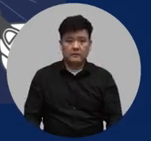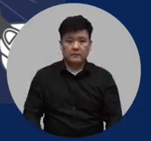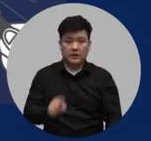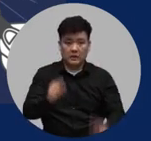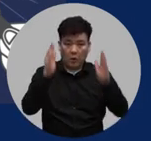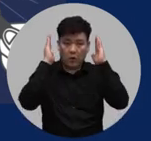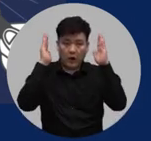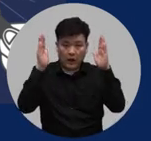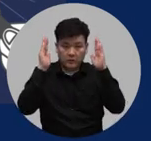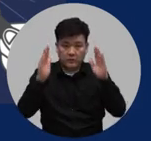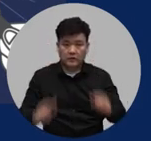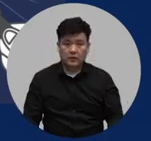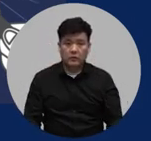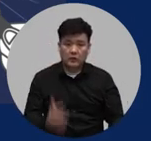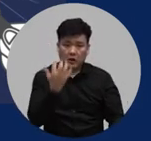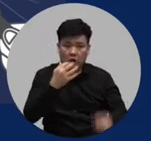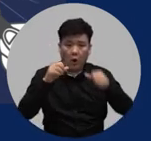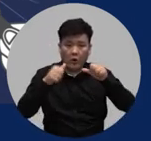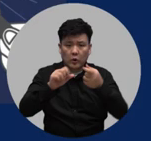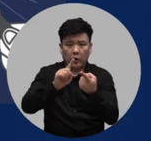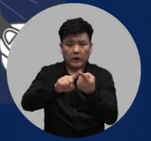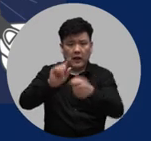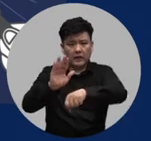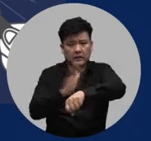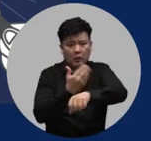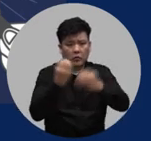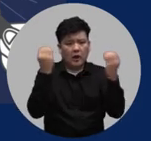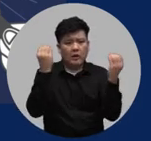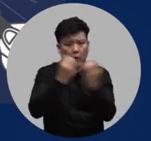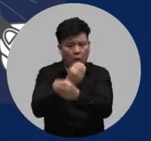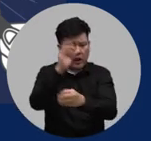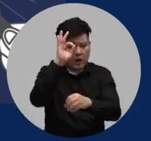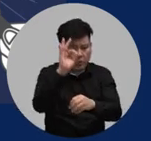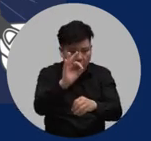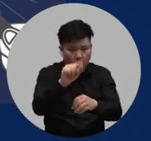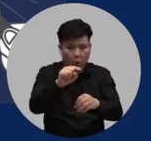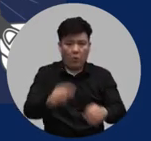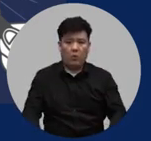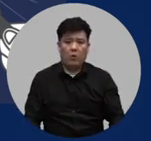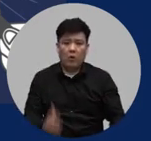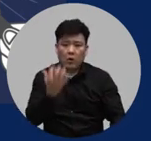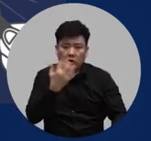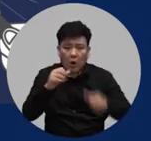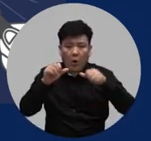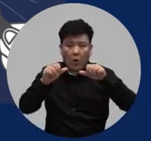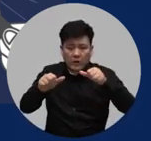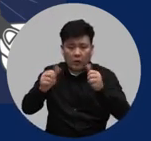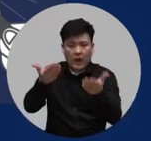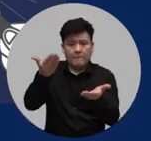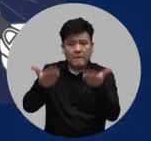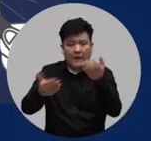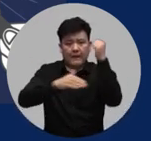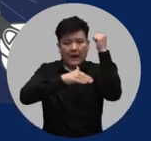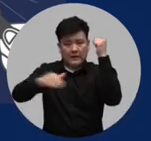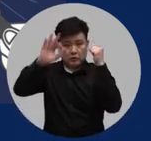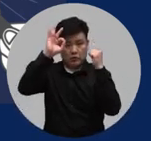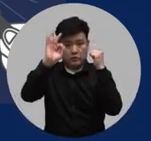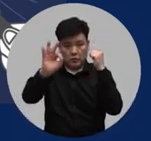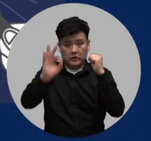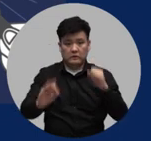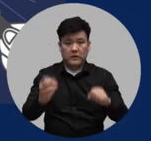이번 학습에서는 성희롱에 대한 잘못된 오해와 성희롱의 개념과 판단 기준에 대해